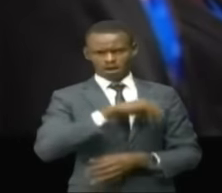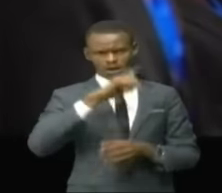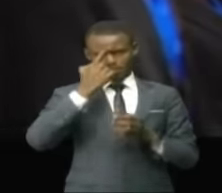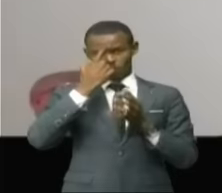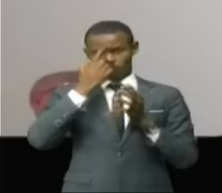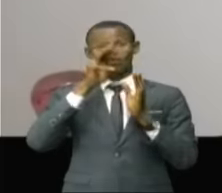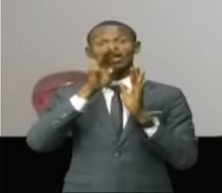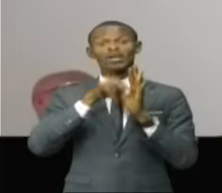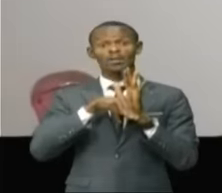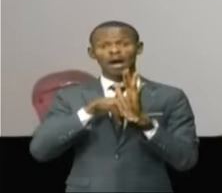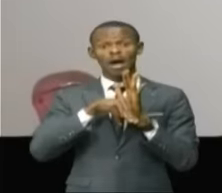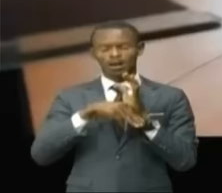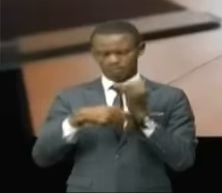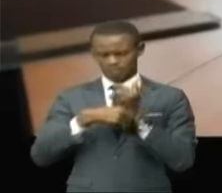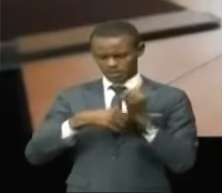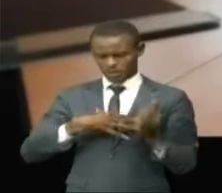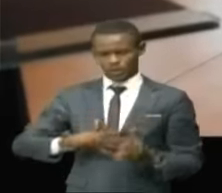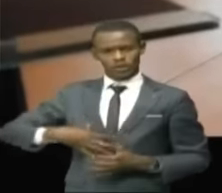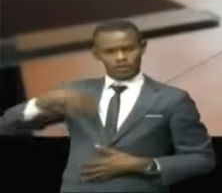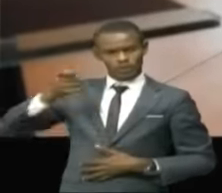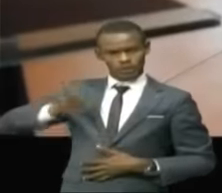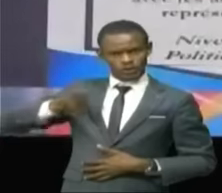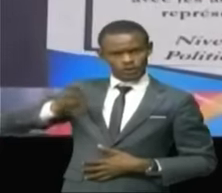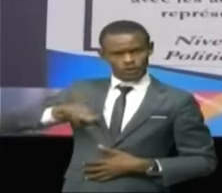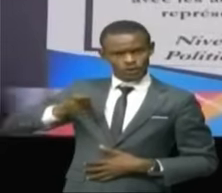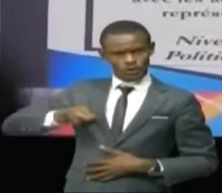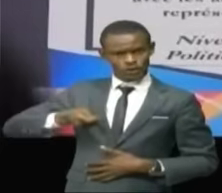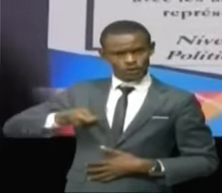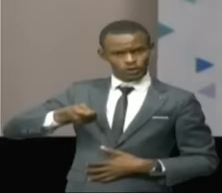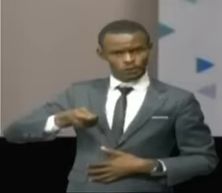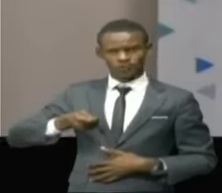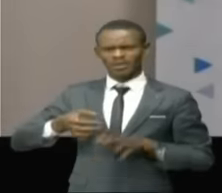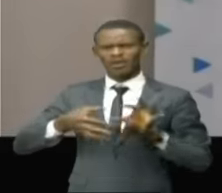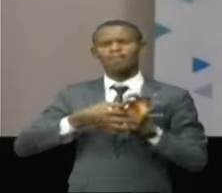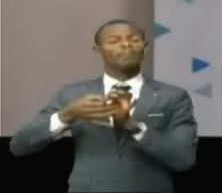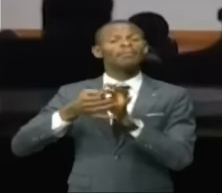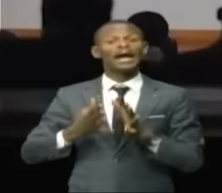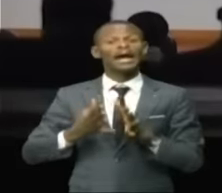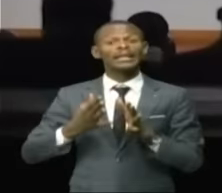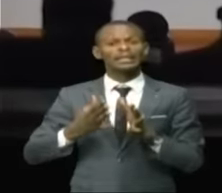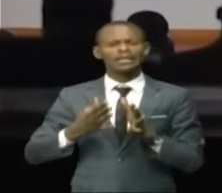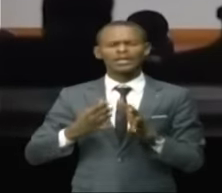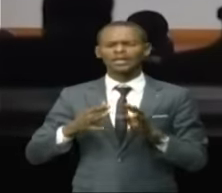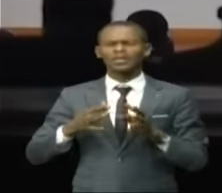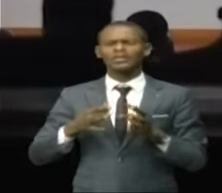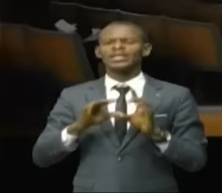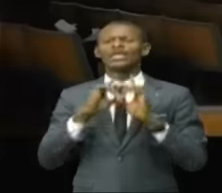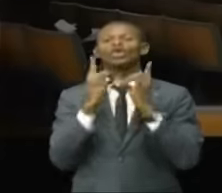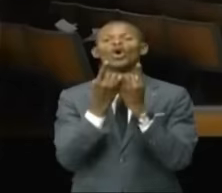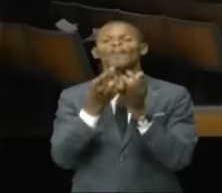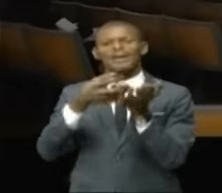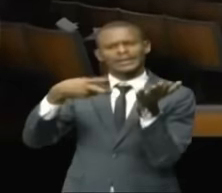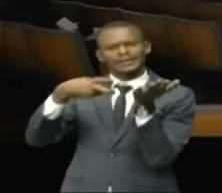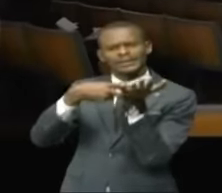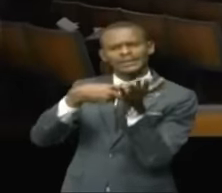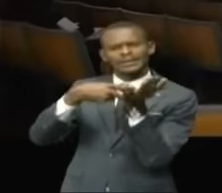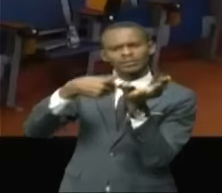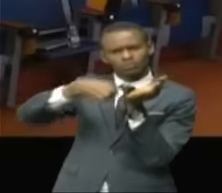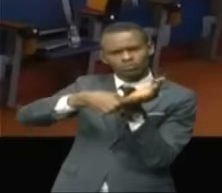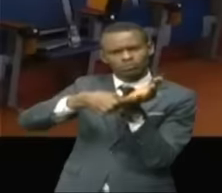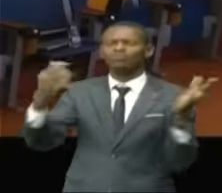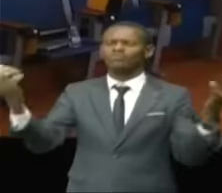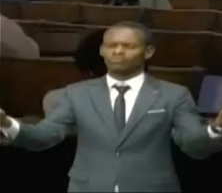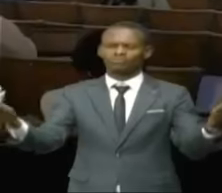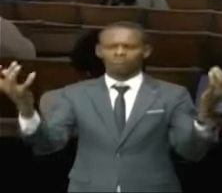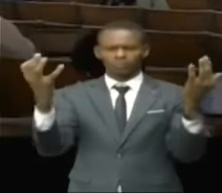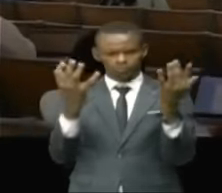et le patronat congolais. Ces assises ont été un terreau d'évaluation sans concession et de formation sur les aspects conceptuels